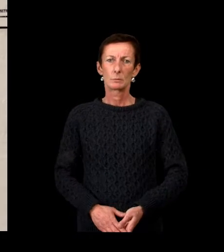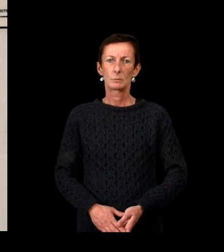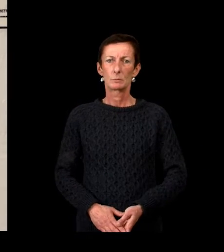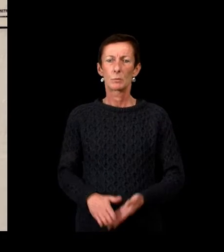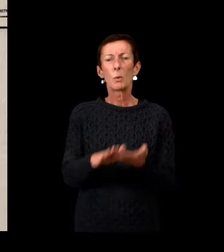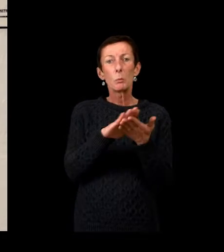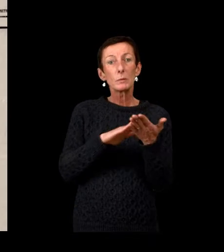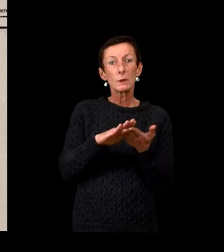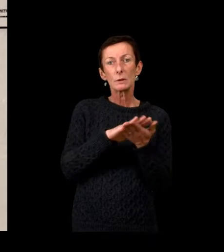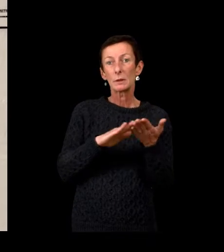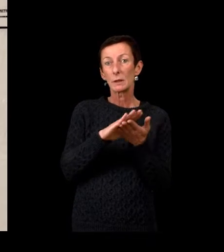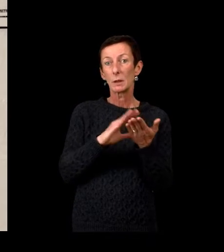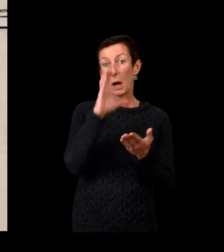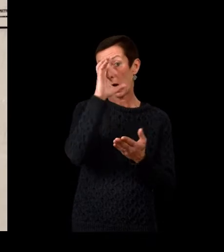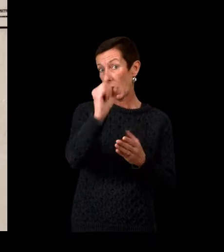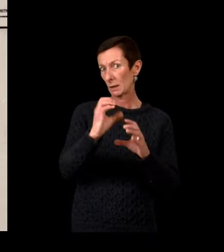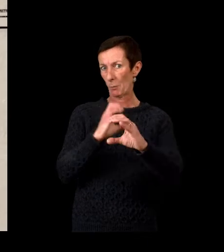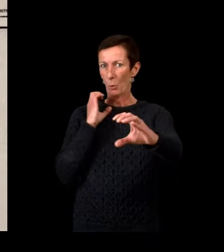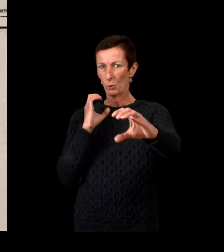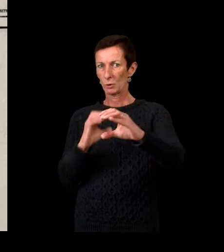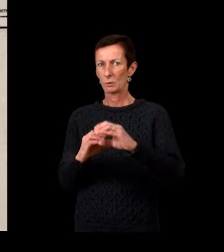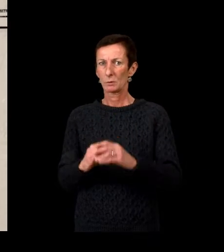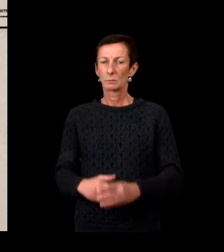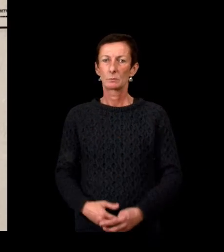Désolé, j'ai raté le bus. Ça va?